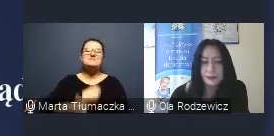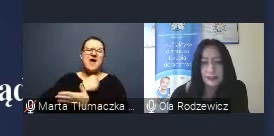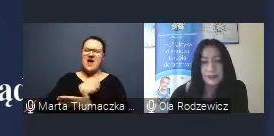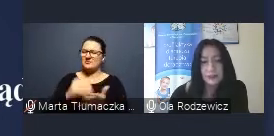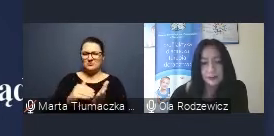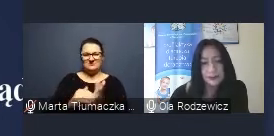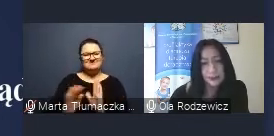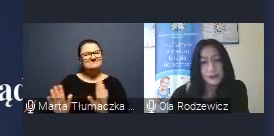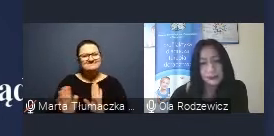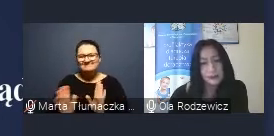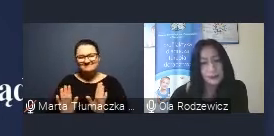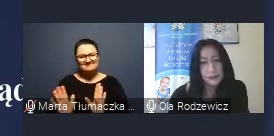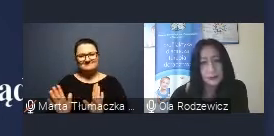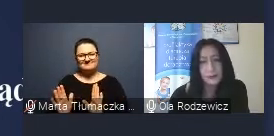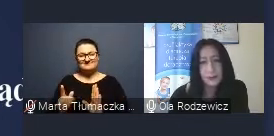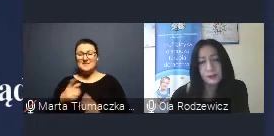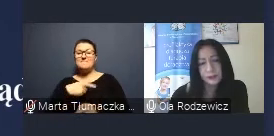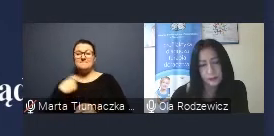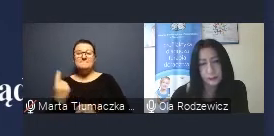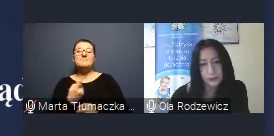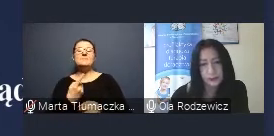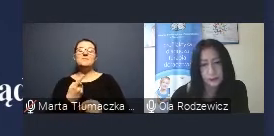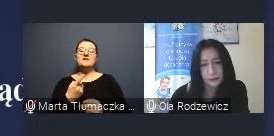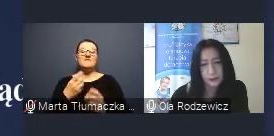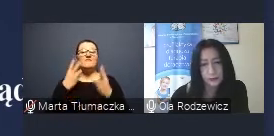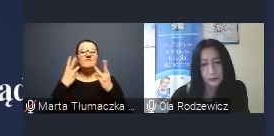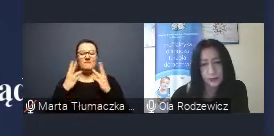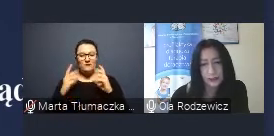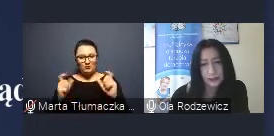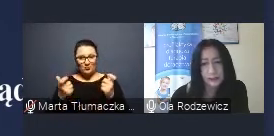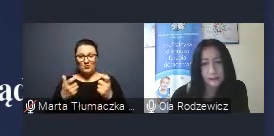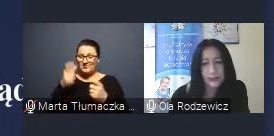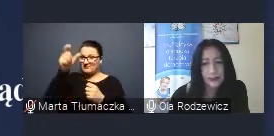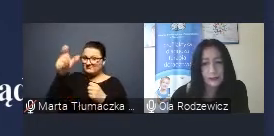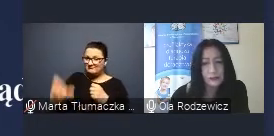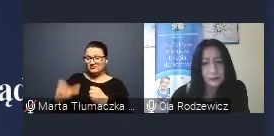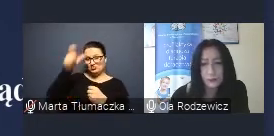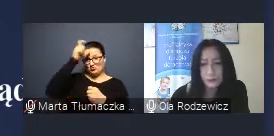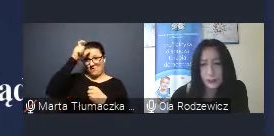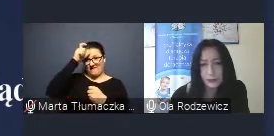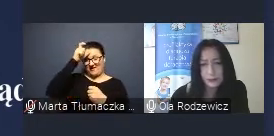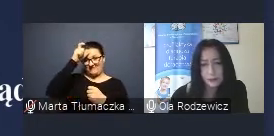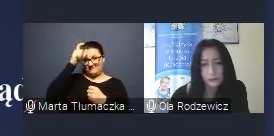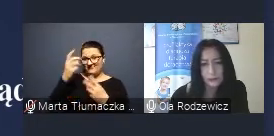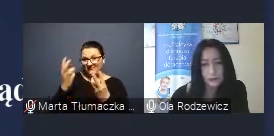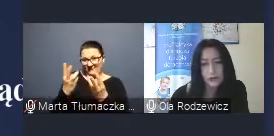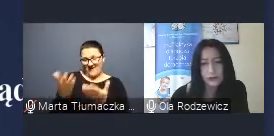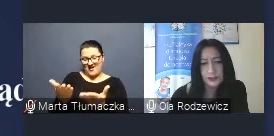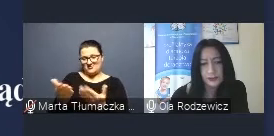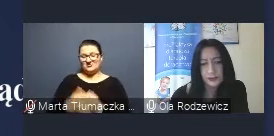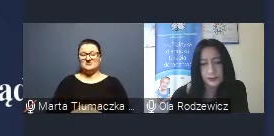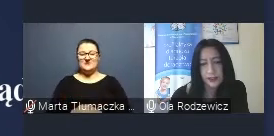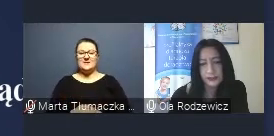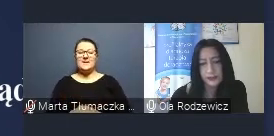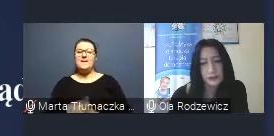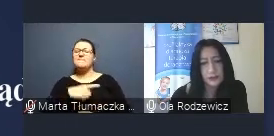Nam zależy przede wszystkim, żebyśmy widzieli po tej drugiej stronie człowieka. I jako że funkcjonujemy w większości w